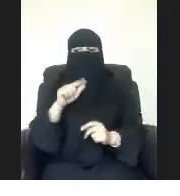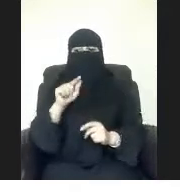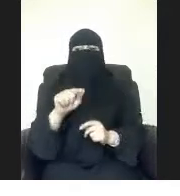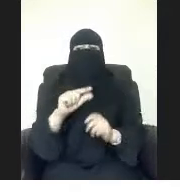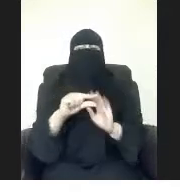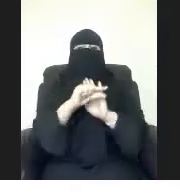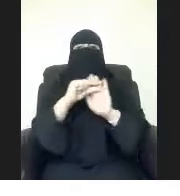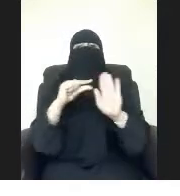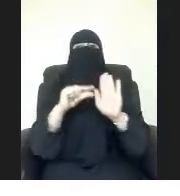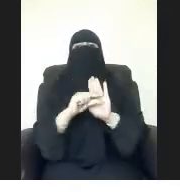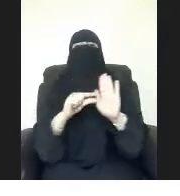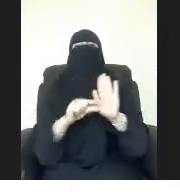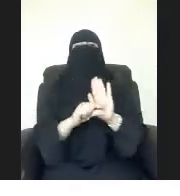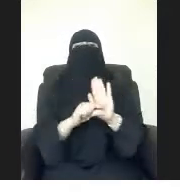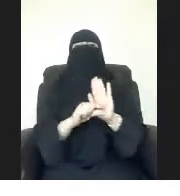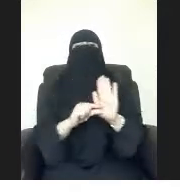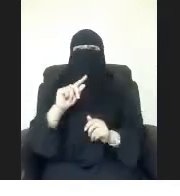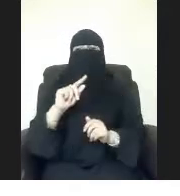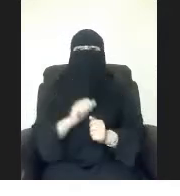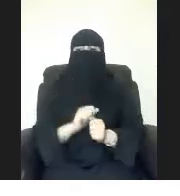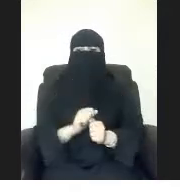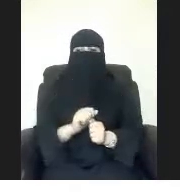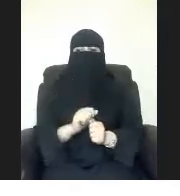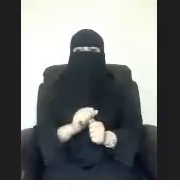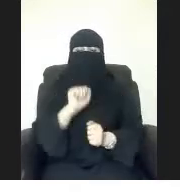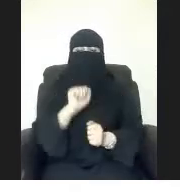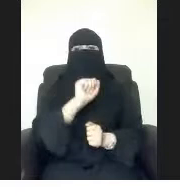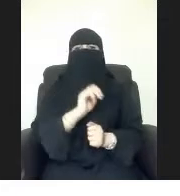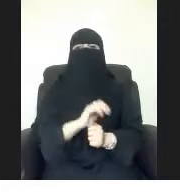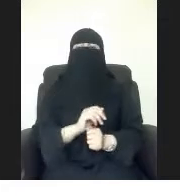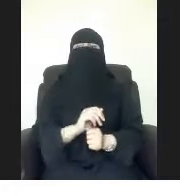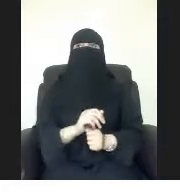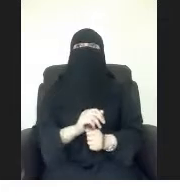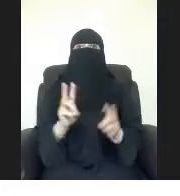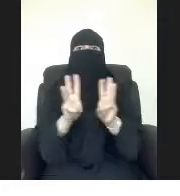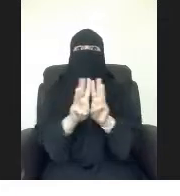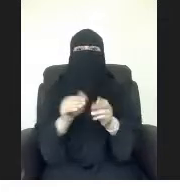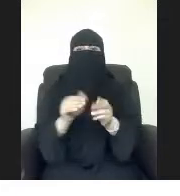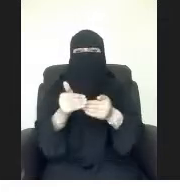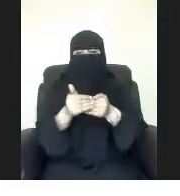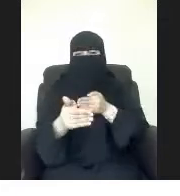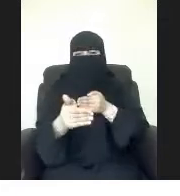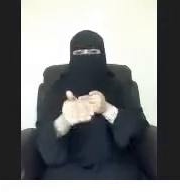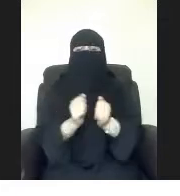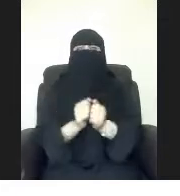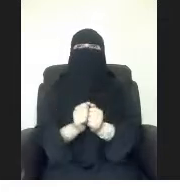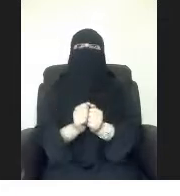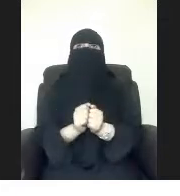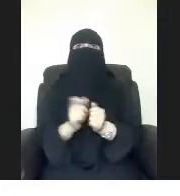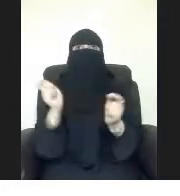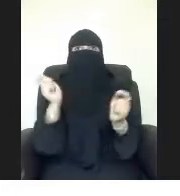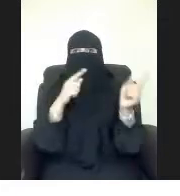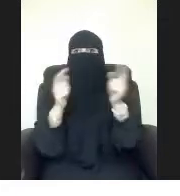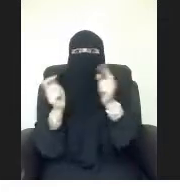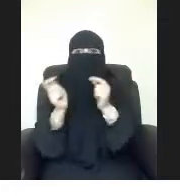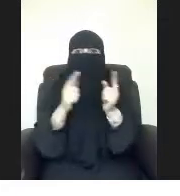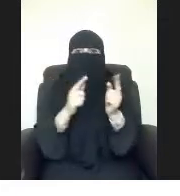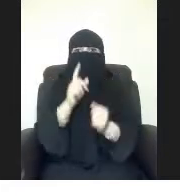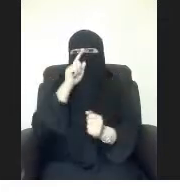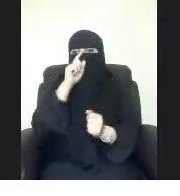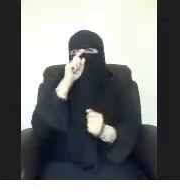التعلم الافتراضي الكامل أو الأونلاين ليرنينج، التعلم عبر الإنترنت، لابد من